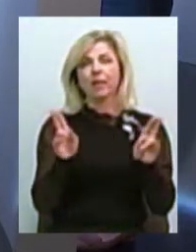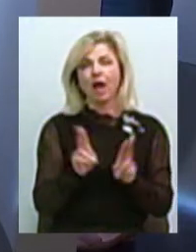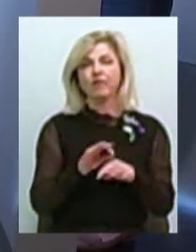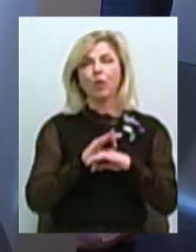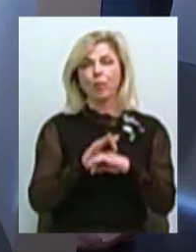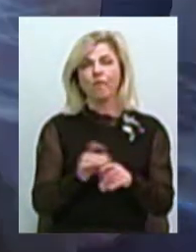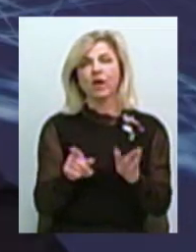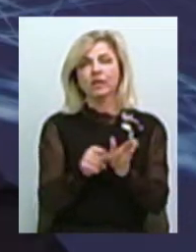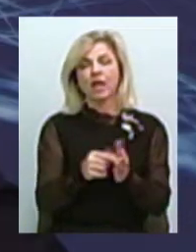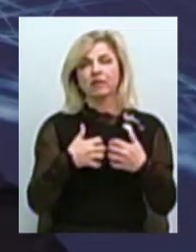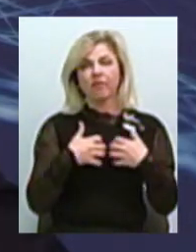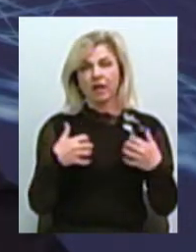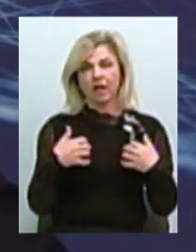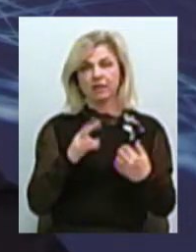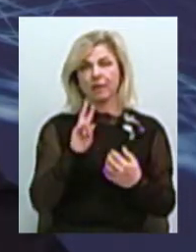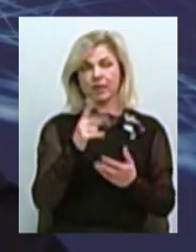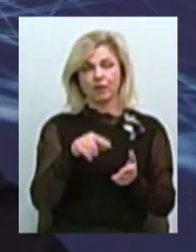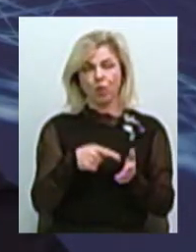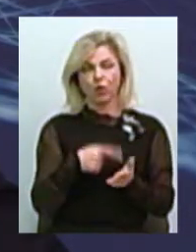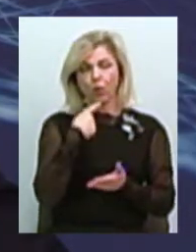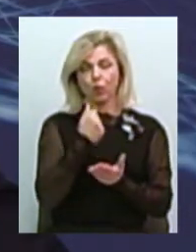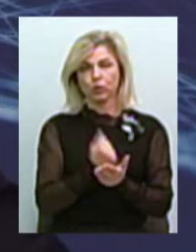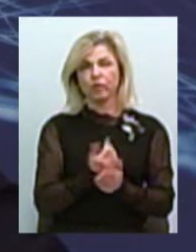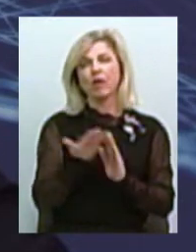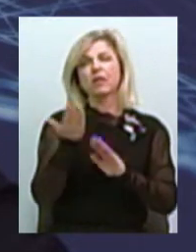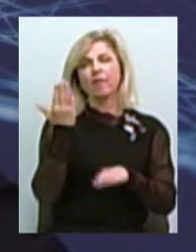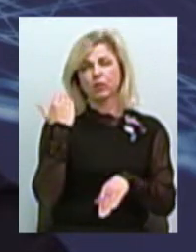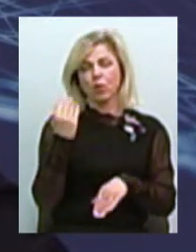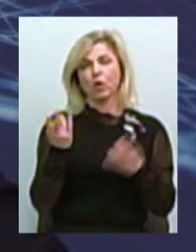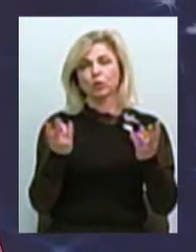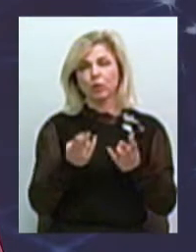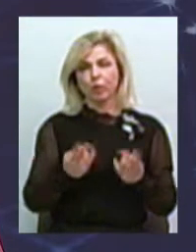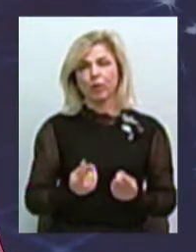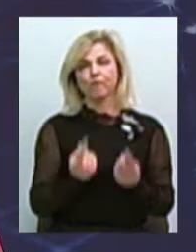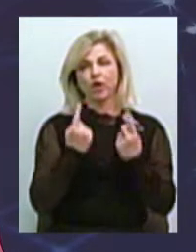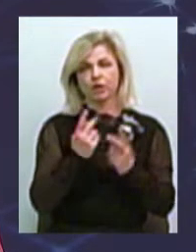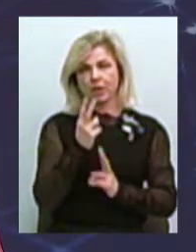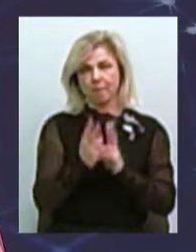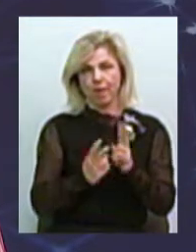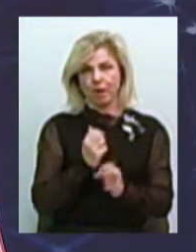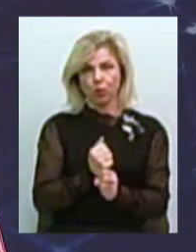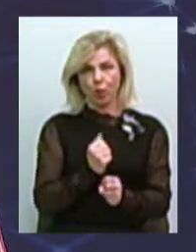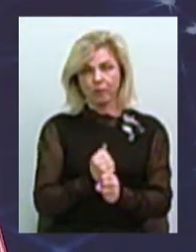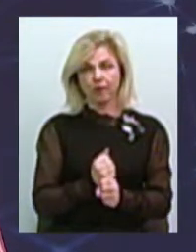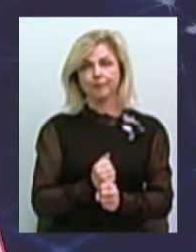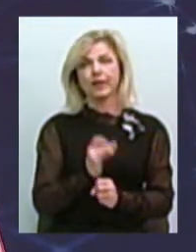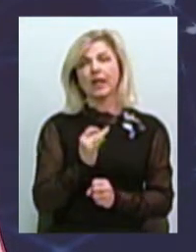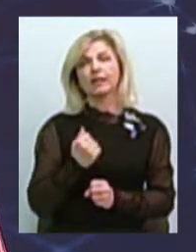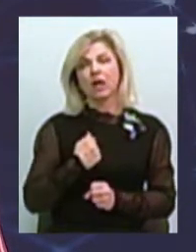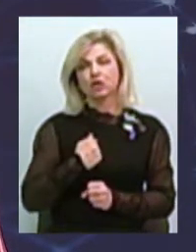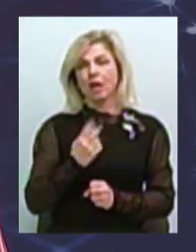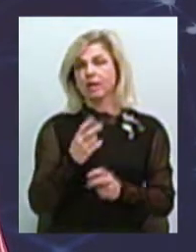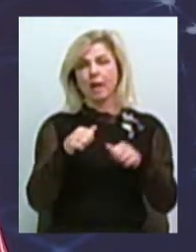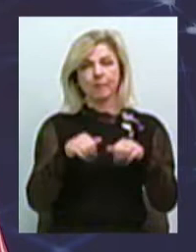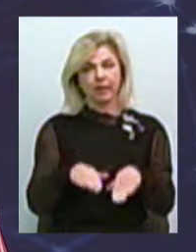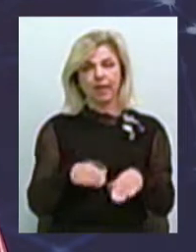із тваринами у місті Миколаєві, вони прийняті досить давно і потребують величезної переробки. І, на жаль, не прийнята